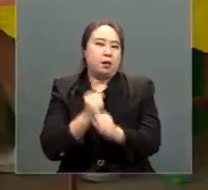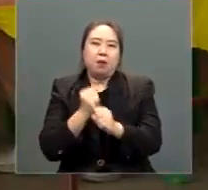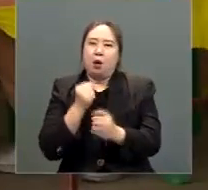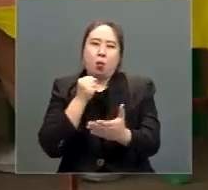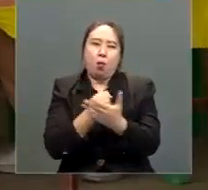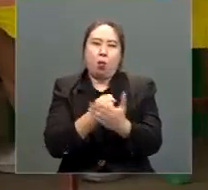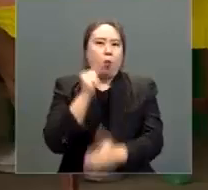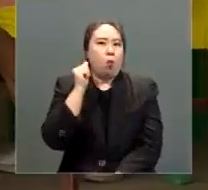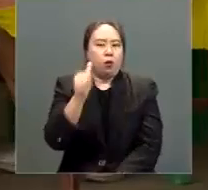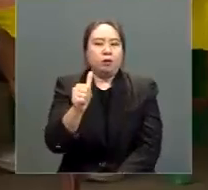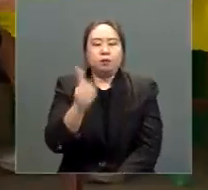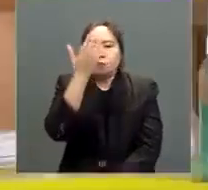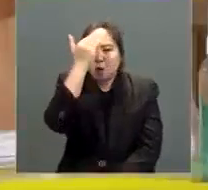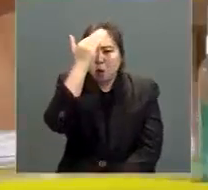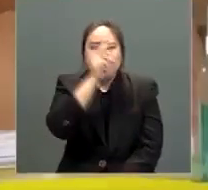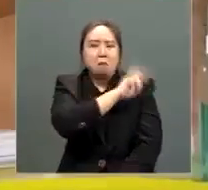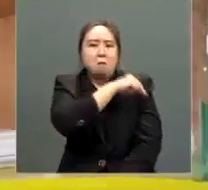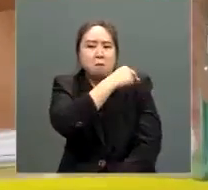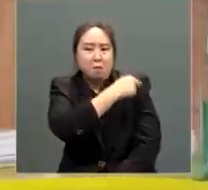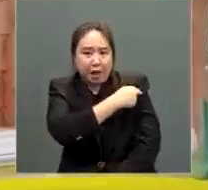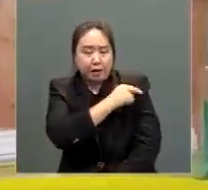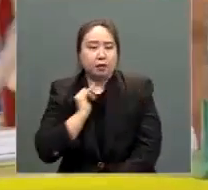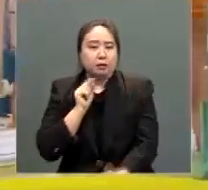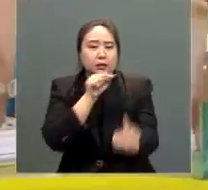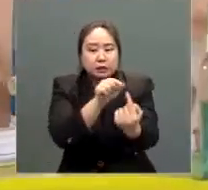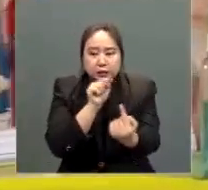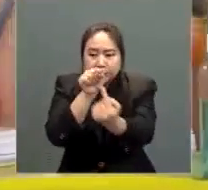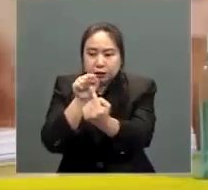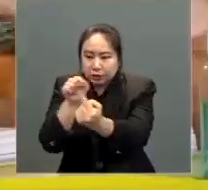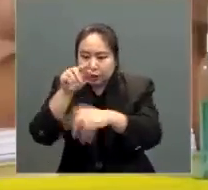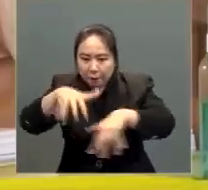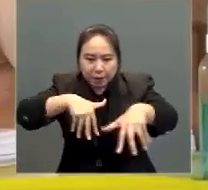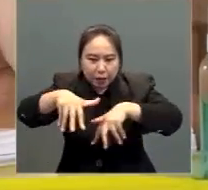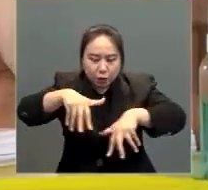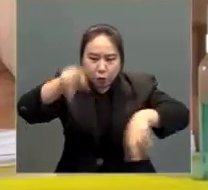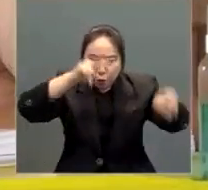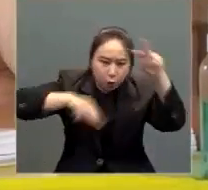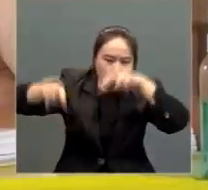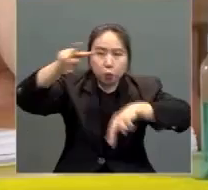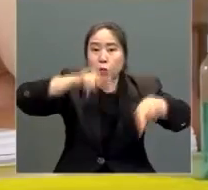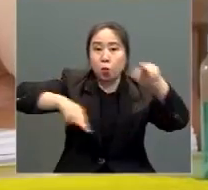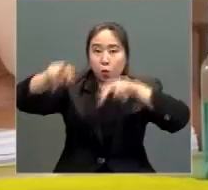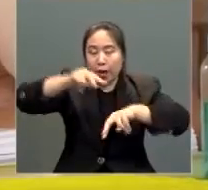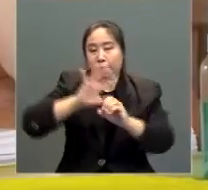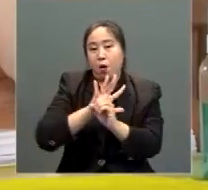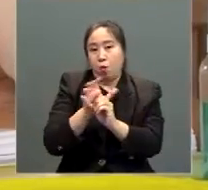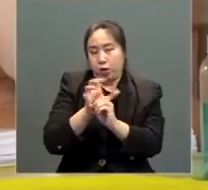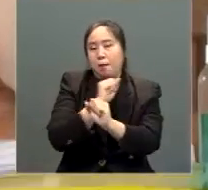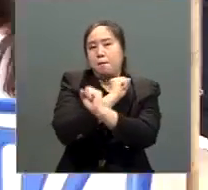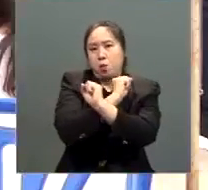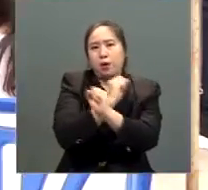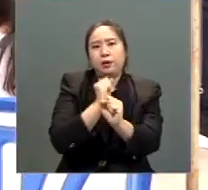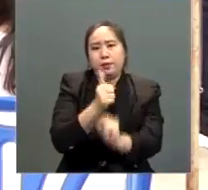กแบบนี้ก็อุ่นใจครับเนื่องจากว่าทีมแพทย์นั้นสามารถเข้าถึงการดูแลสุขภาพของคนในชุมชนเพื่อป้องกันโควิด -19